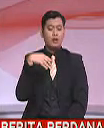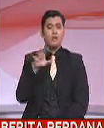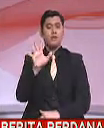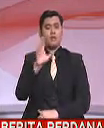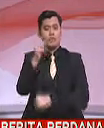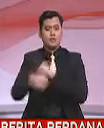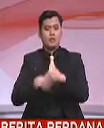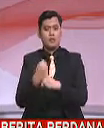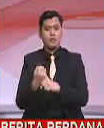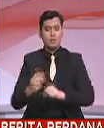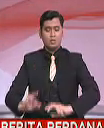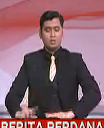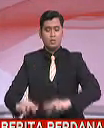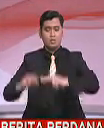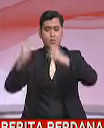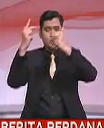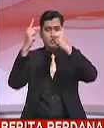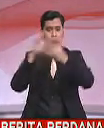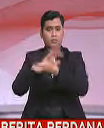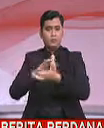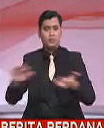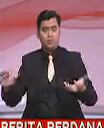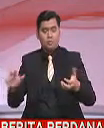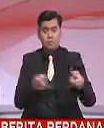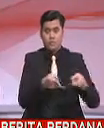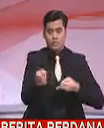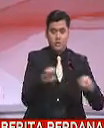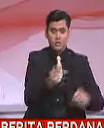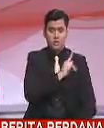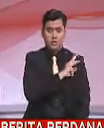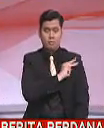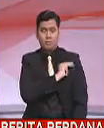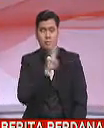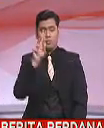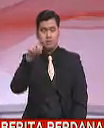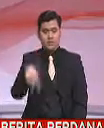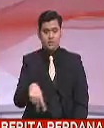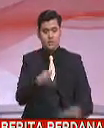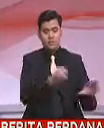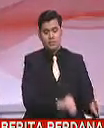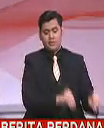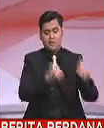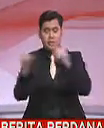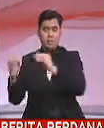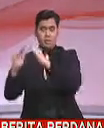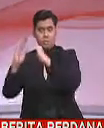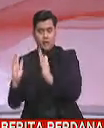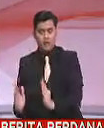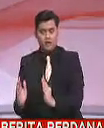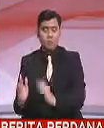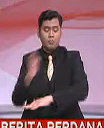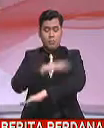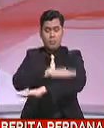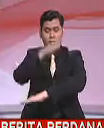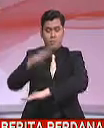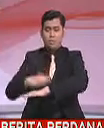tahun lalu dibangunkan. Menerusi inisiatif Kementerian Wilayah Persekutuan itu, mereka ditempatkan di Perumahan Rakyat Bukit Jalil dan